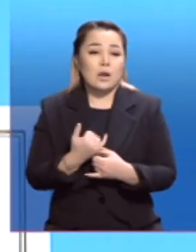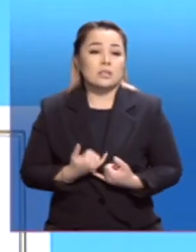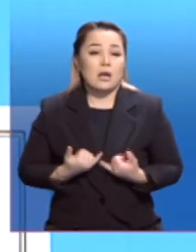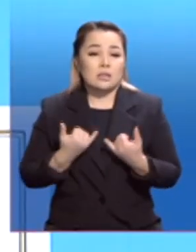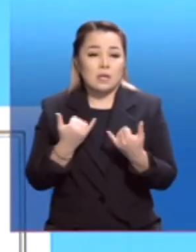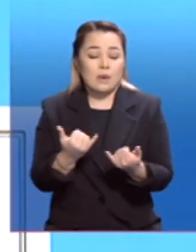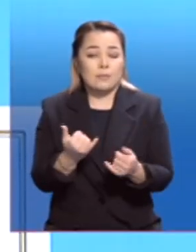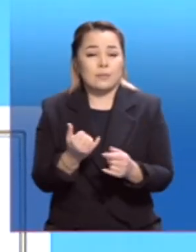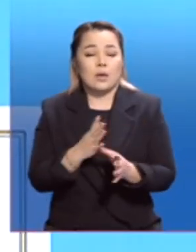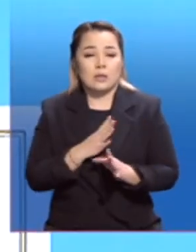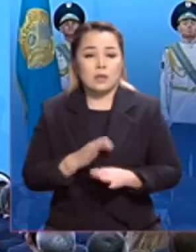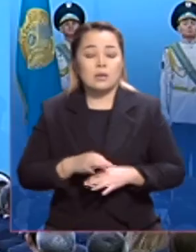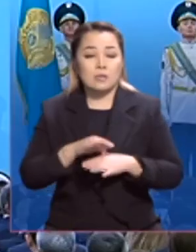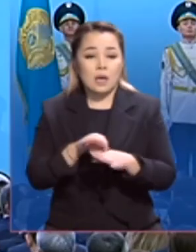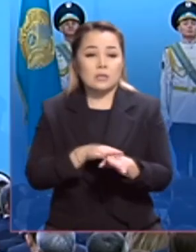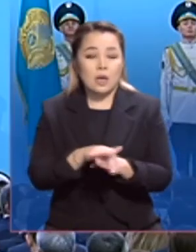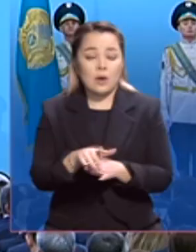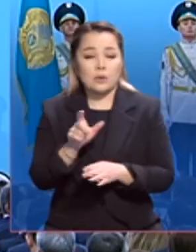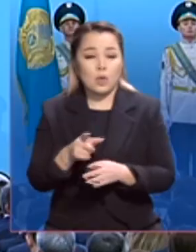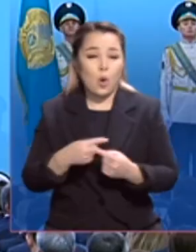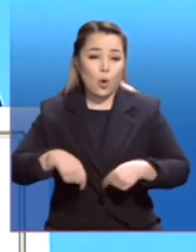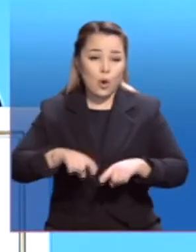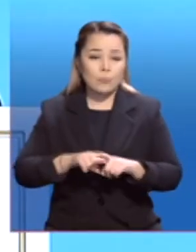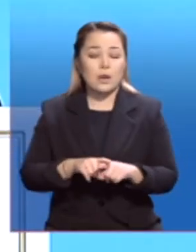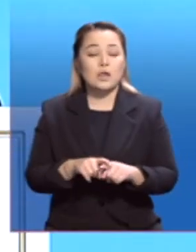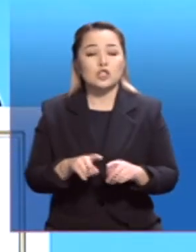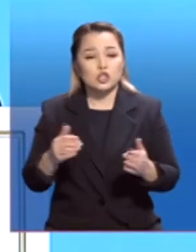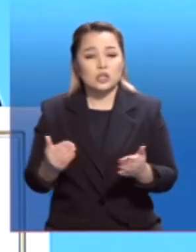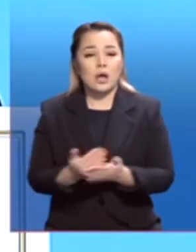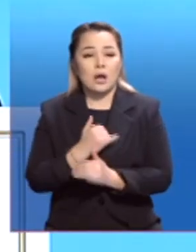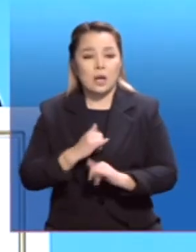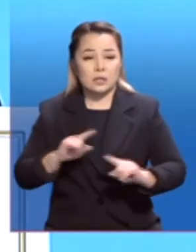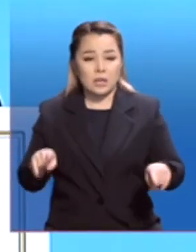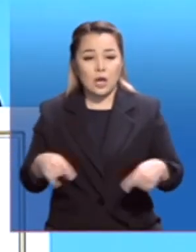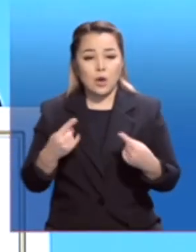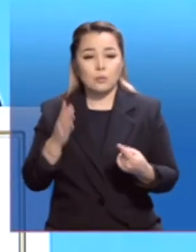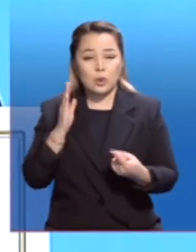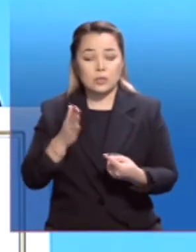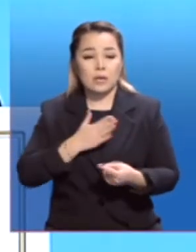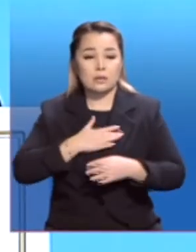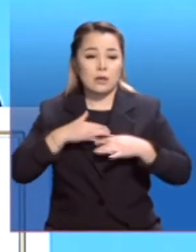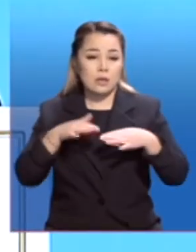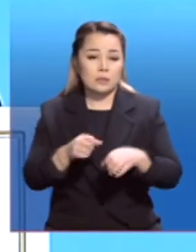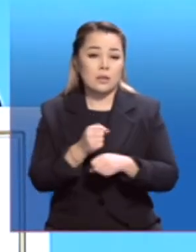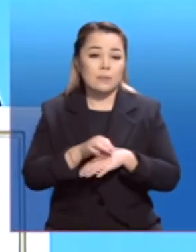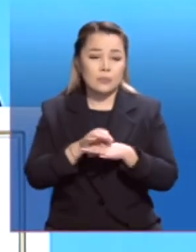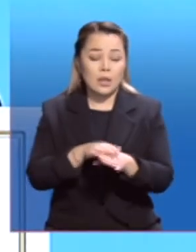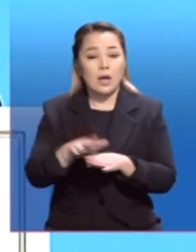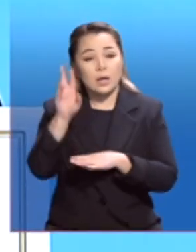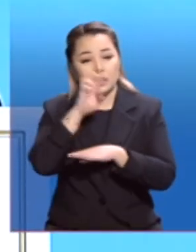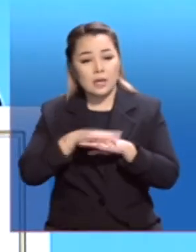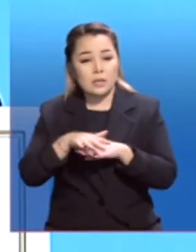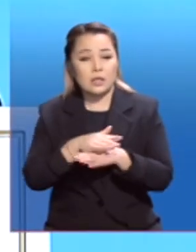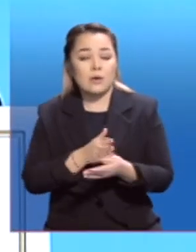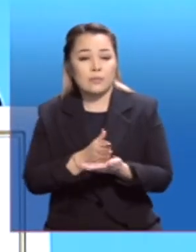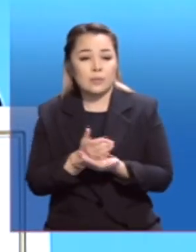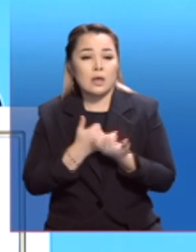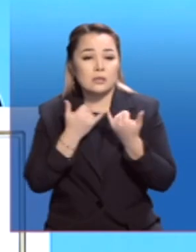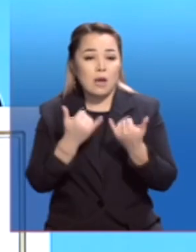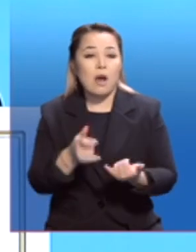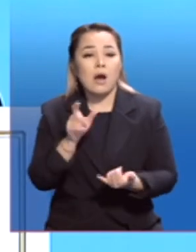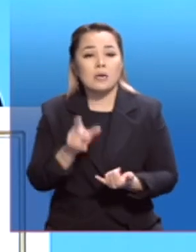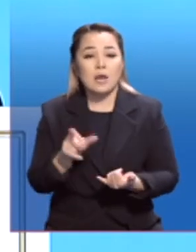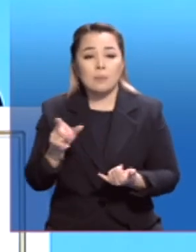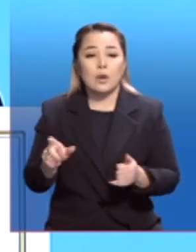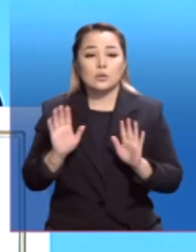пен сыйға ие болғанда ғана қоғам жаңарады. Қолынан іс келетін және елге беріле қызмет жасайтын азаматтарға